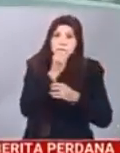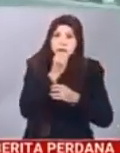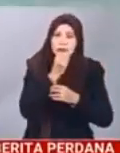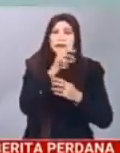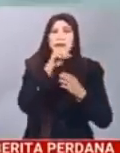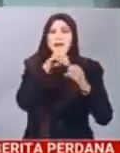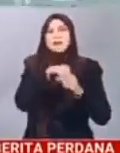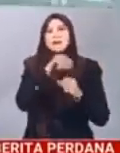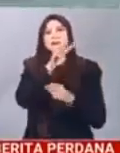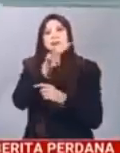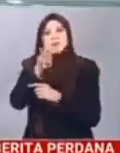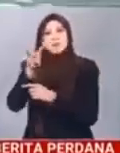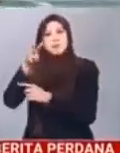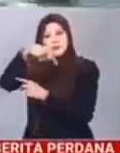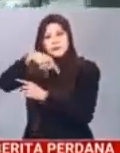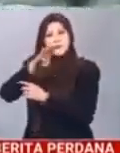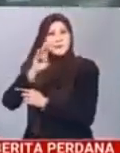sesawang PBT itu